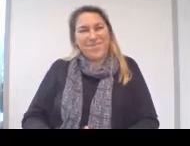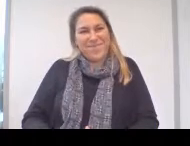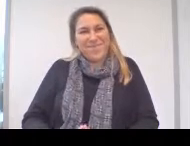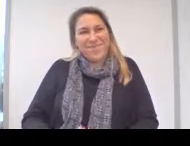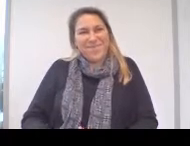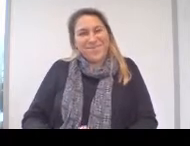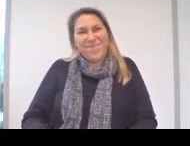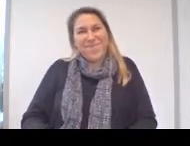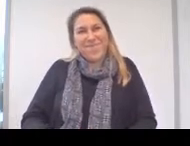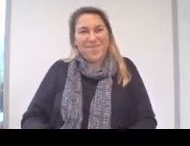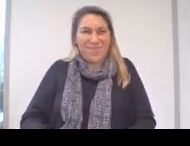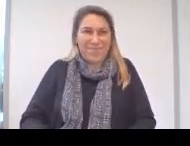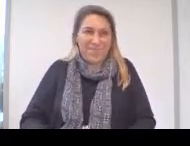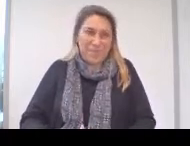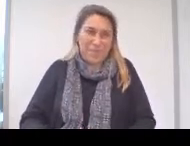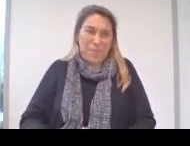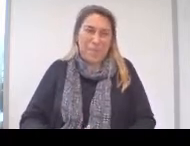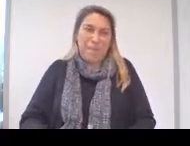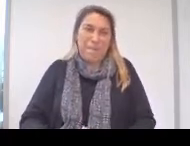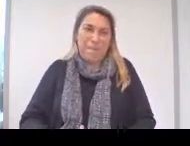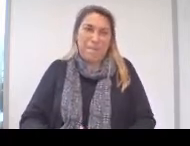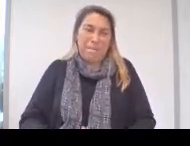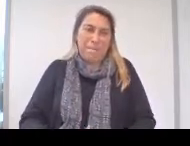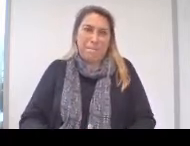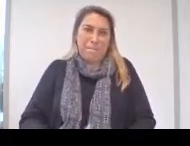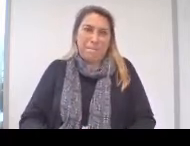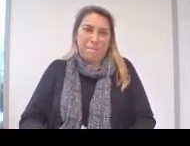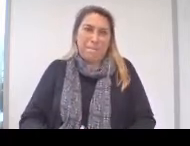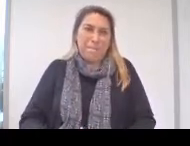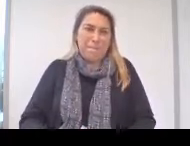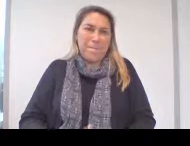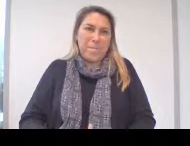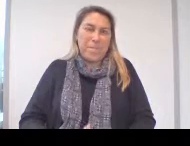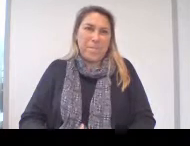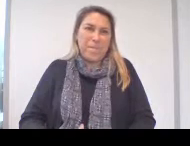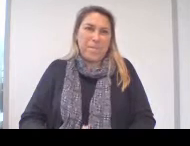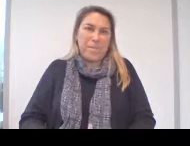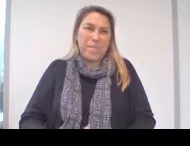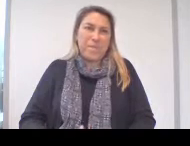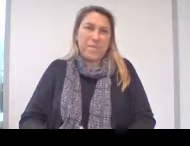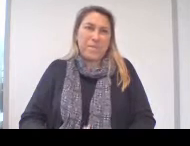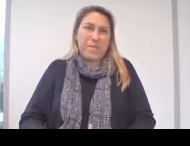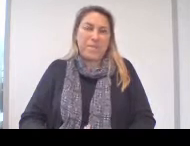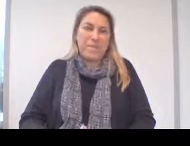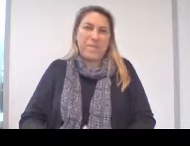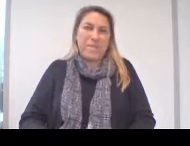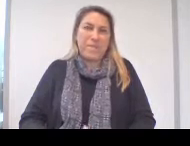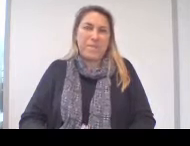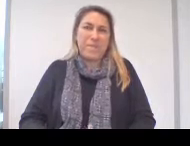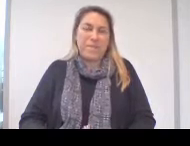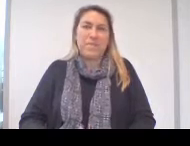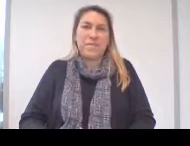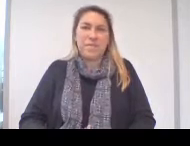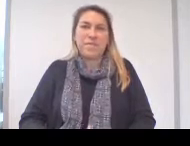représente. Et on a travaillé, et à notre connaissance à tous les trois, il n'y a pas eu de cluster et de